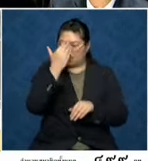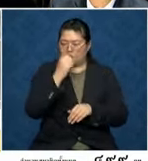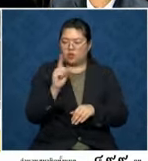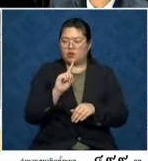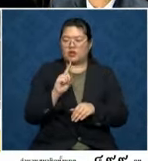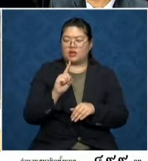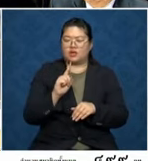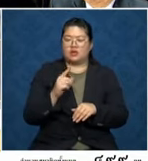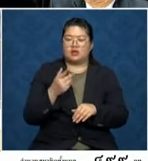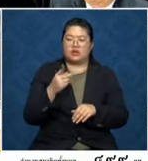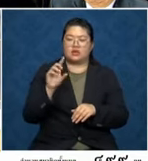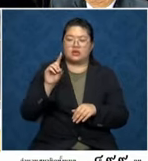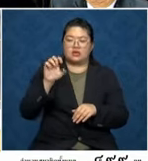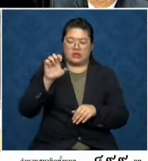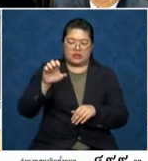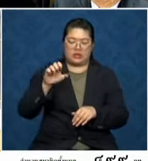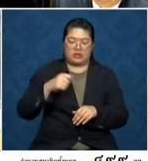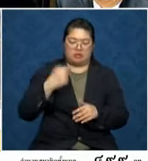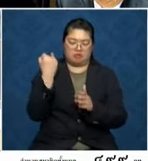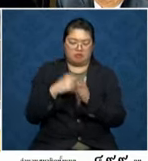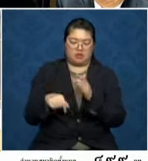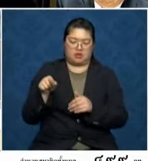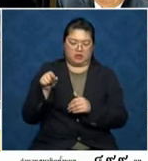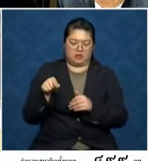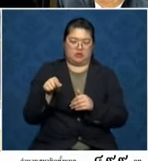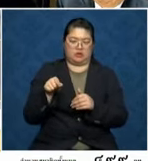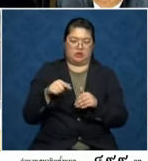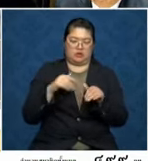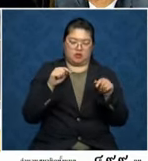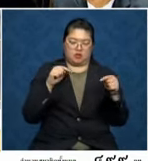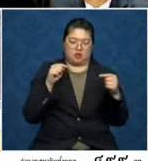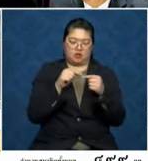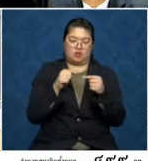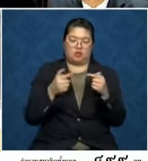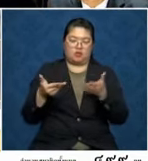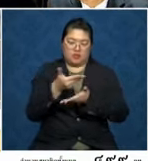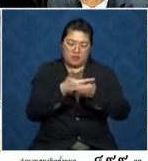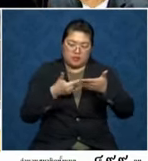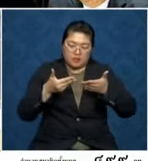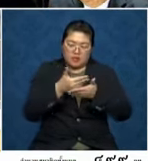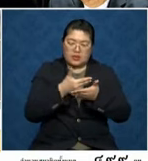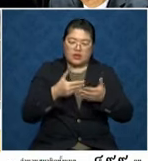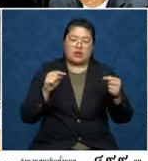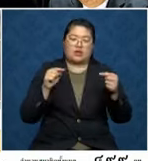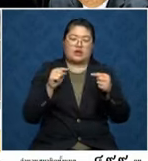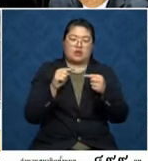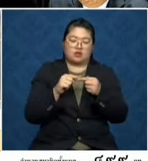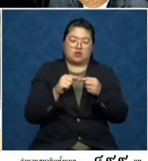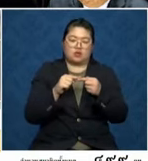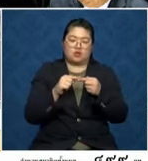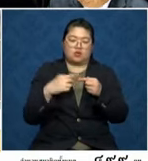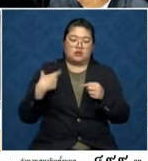คดีความผิดตามพระราชบัญญัตินี้อยู่ในอำนาจพิจารณาพิพากษาของศาลแขว